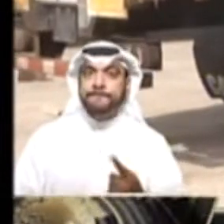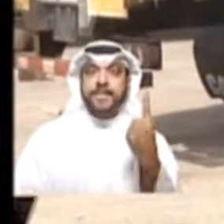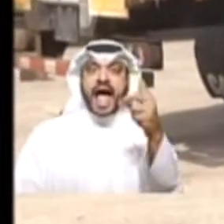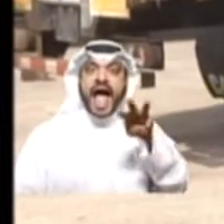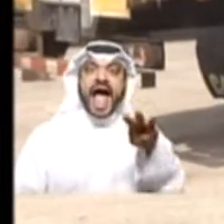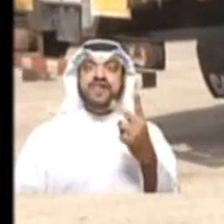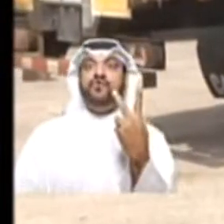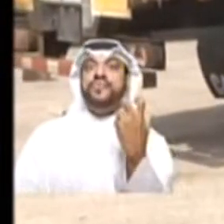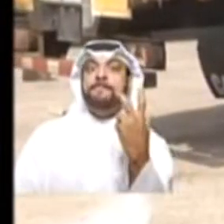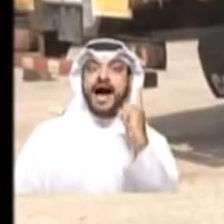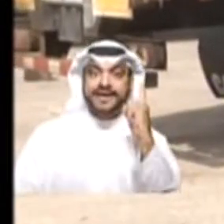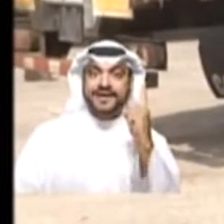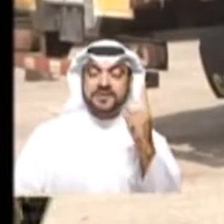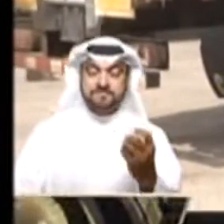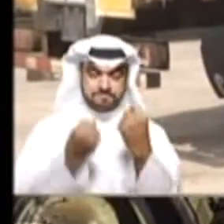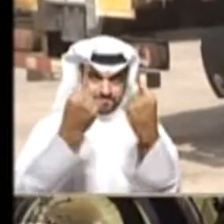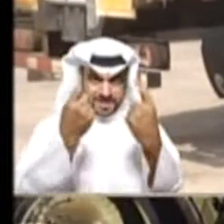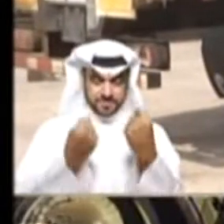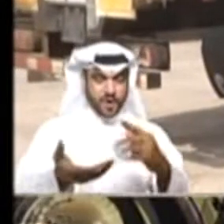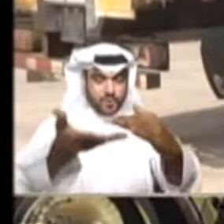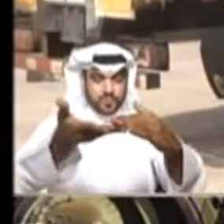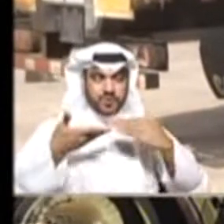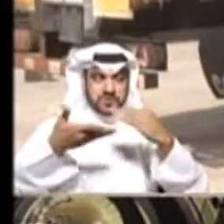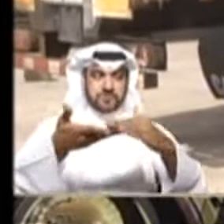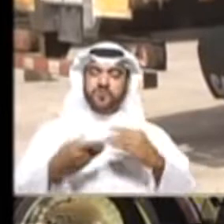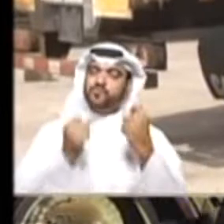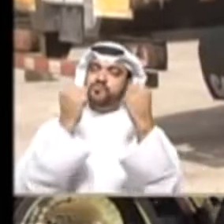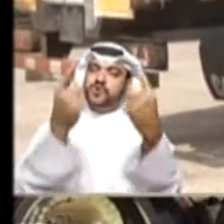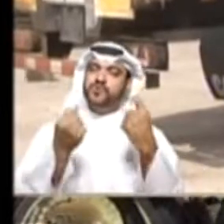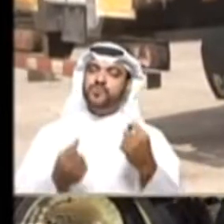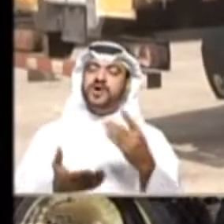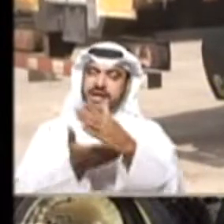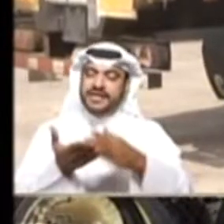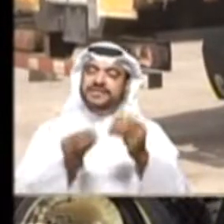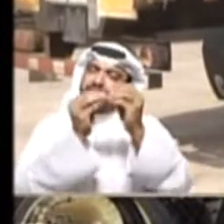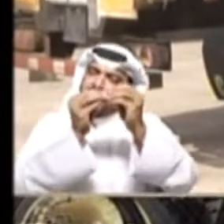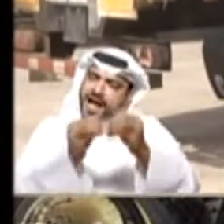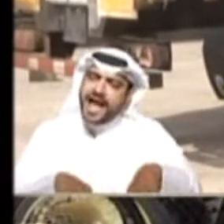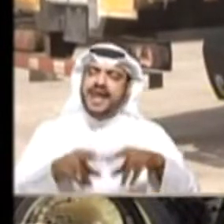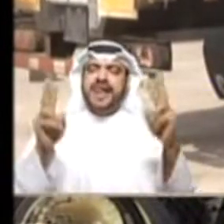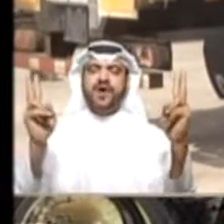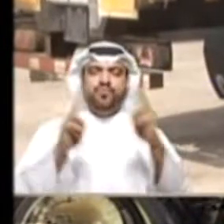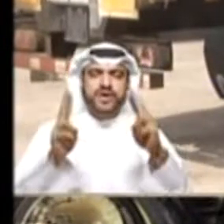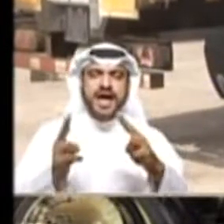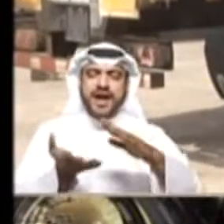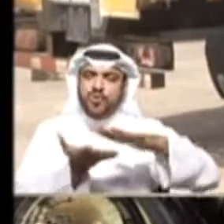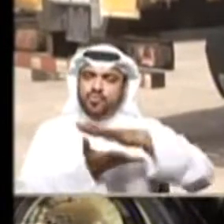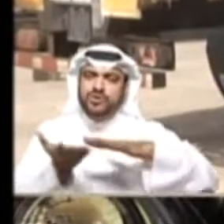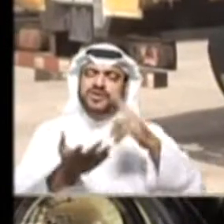1.8 ميجا. صراحة هاي المولدات راح تساهم بجزء في حل مشكلة الكهرباء الموجودة عندنا